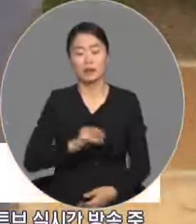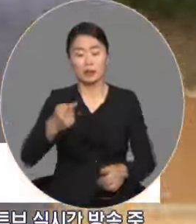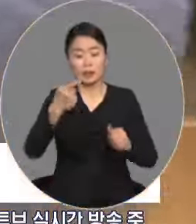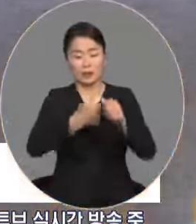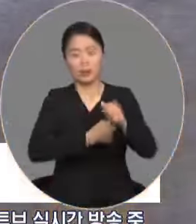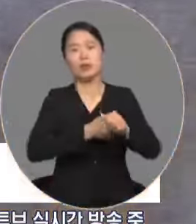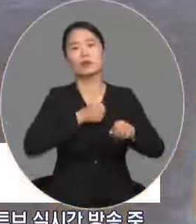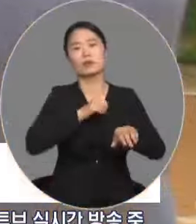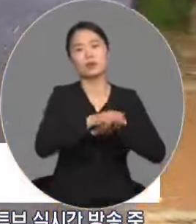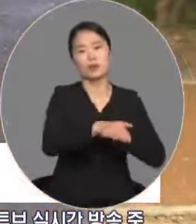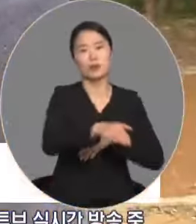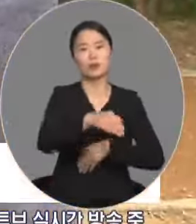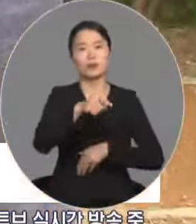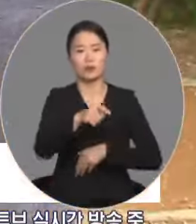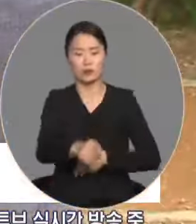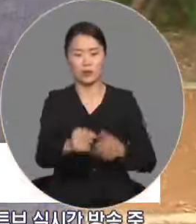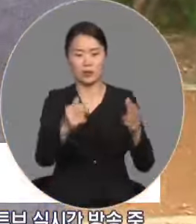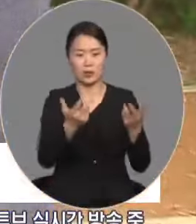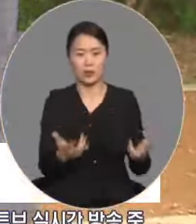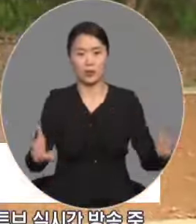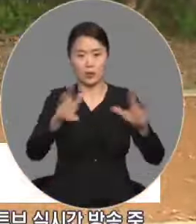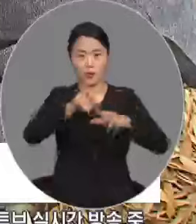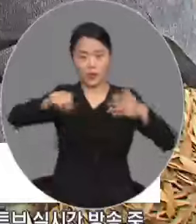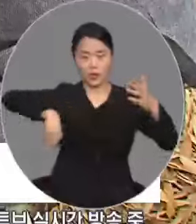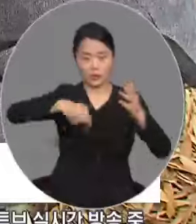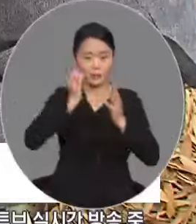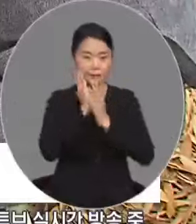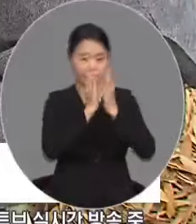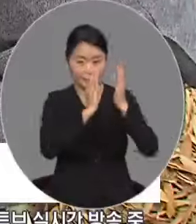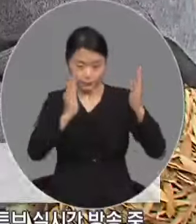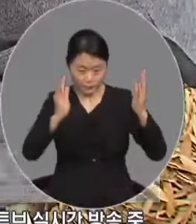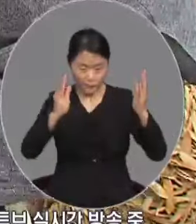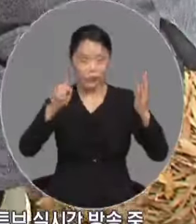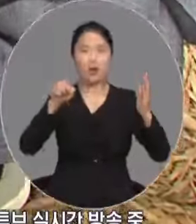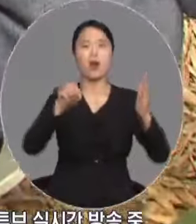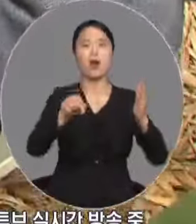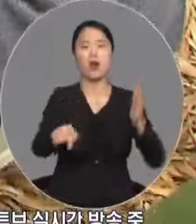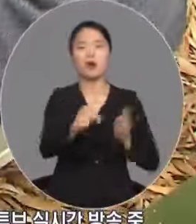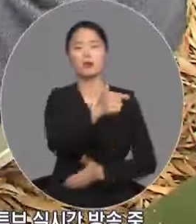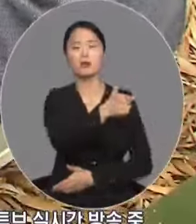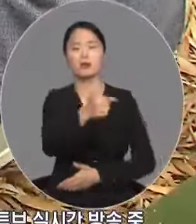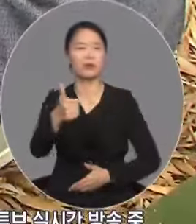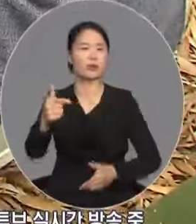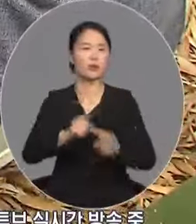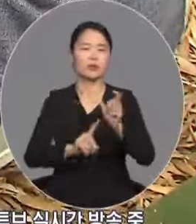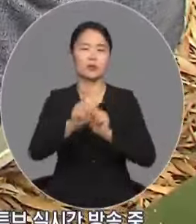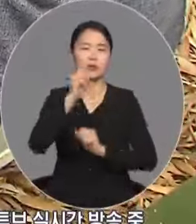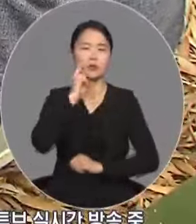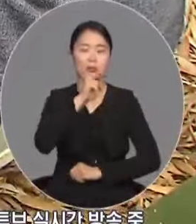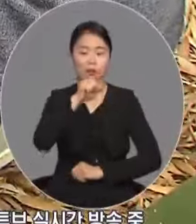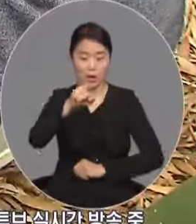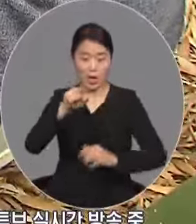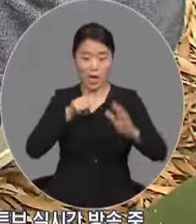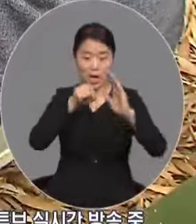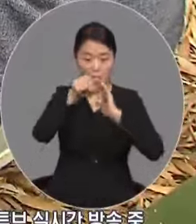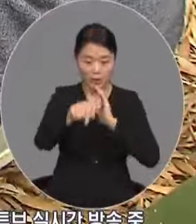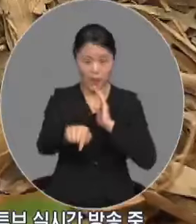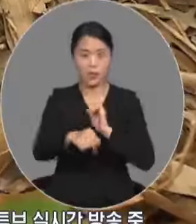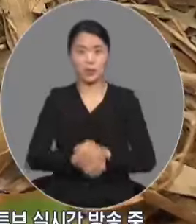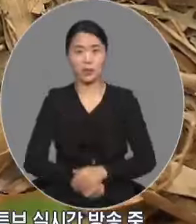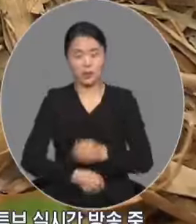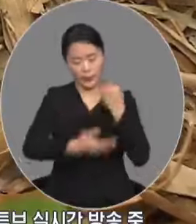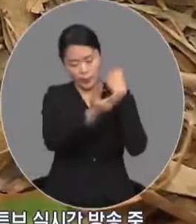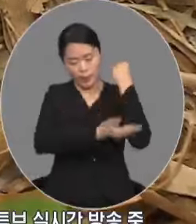자연주의 정원 인근 심리대숲 맹종죽 군락지는 상황이 더 심각합니다. 대숲 안쪽에는 잘려나간